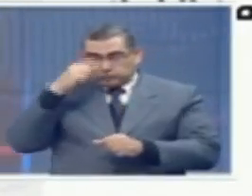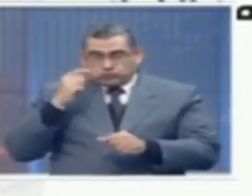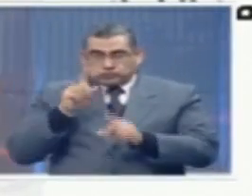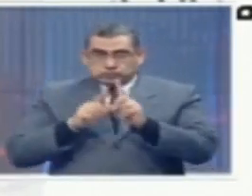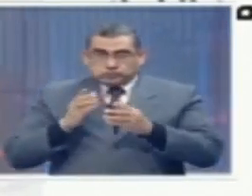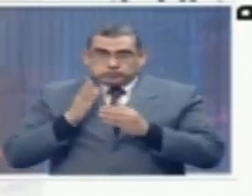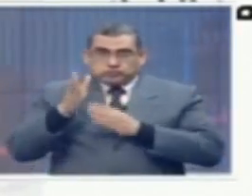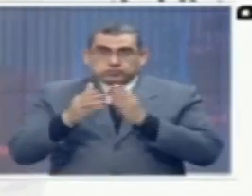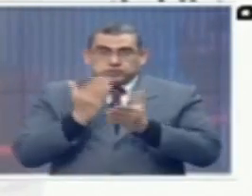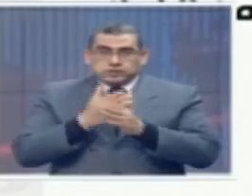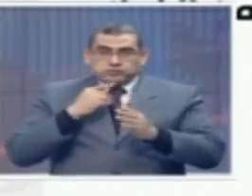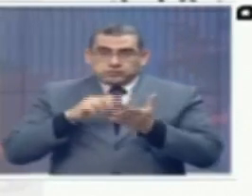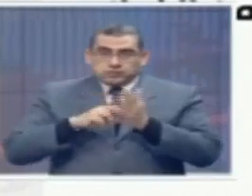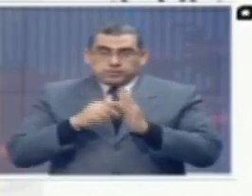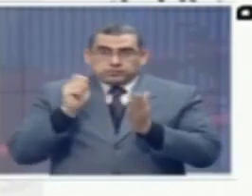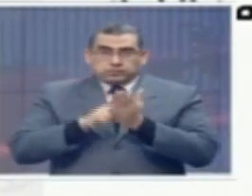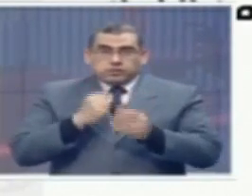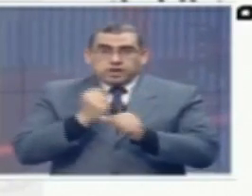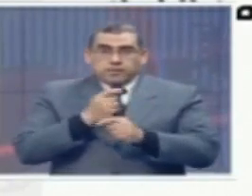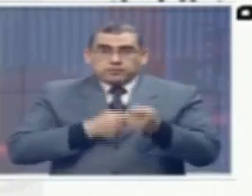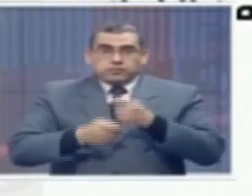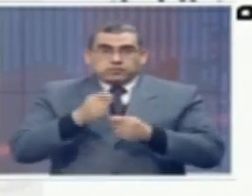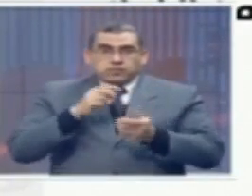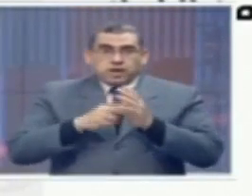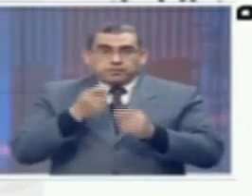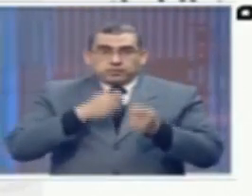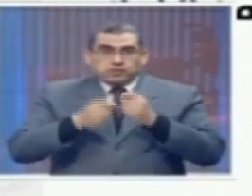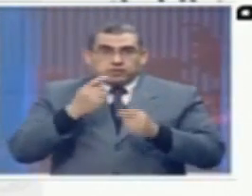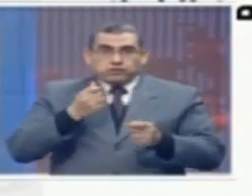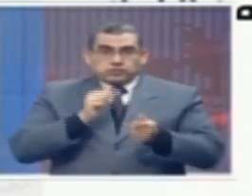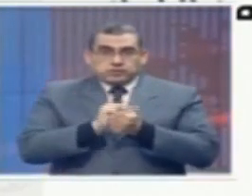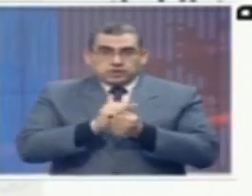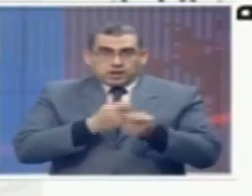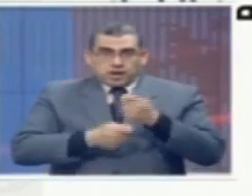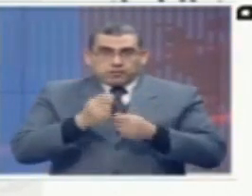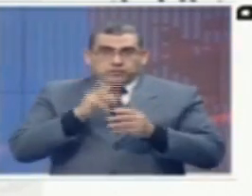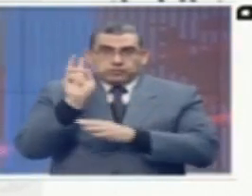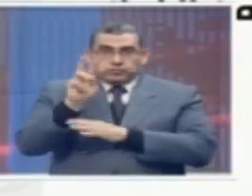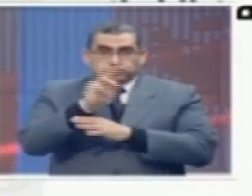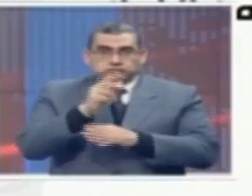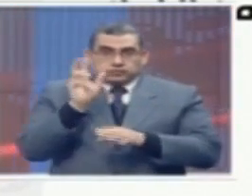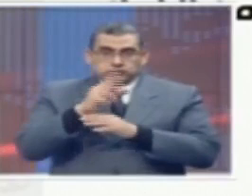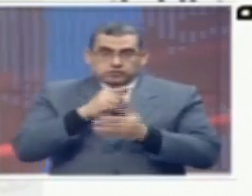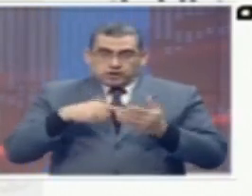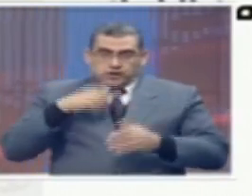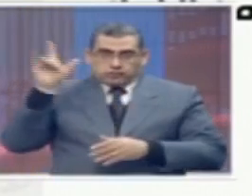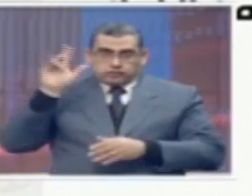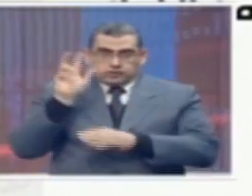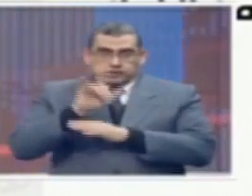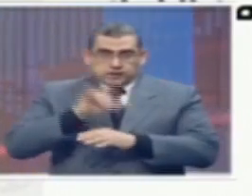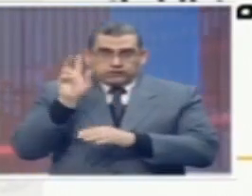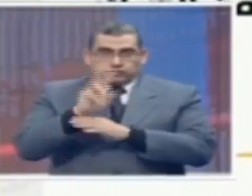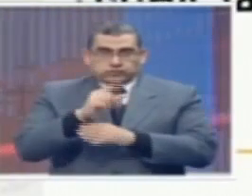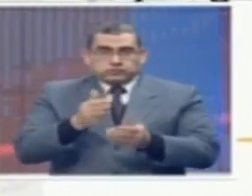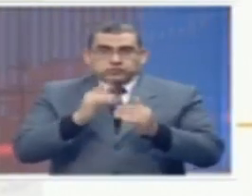الداخلية للتصدي لجرائم تزييف العملات الوطنية وغسل الأموال والنصب والاحتيال على المواطنين والتهرب